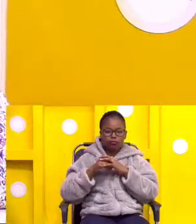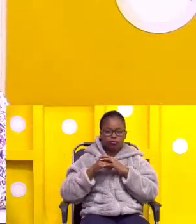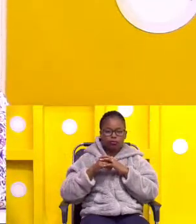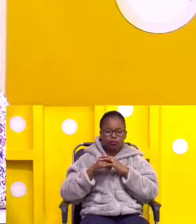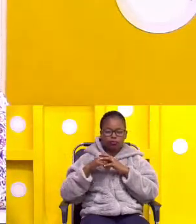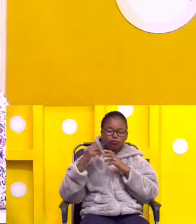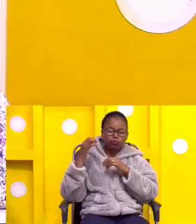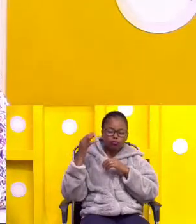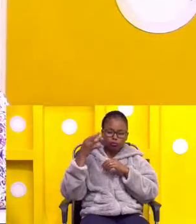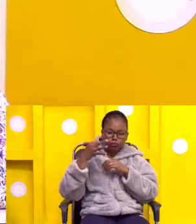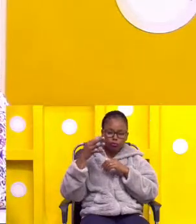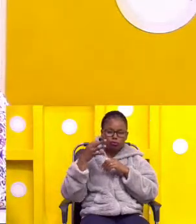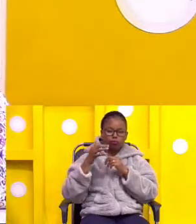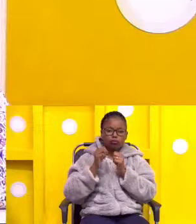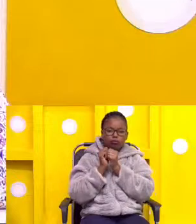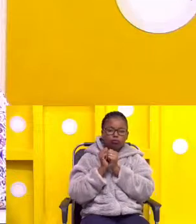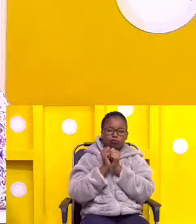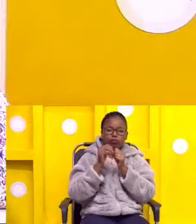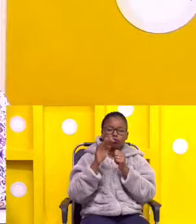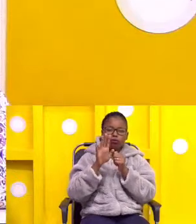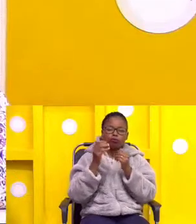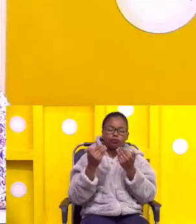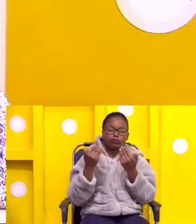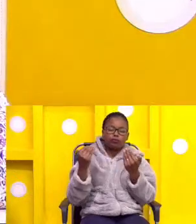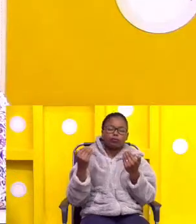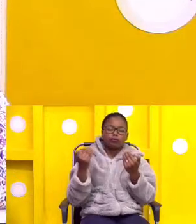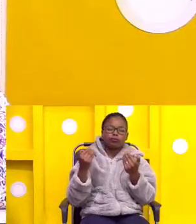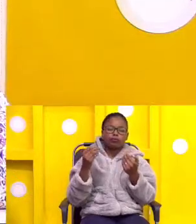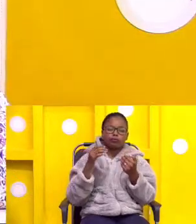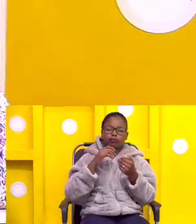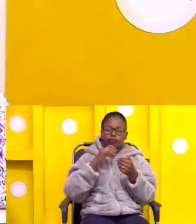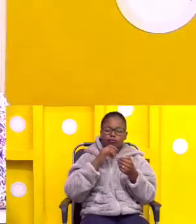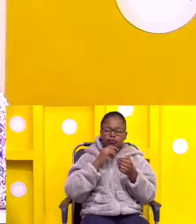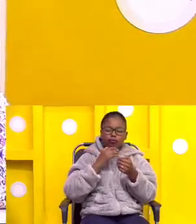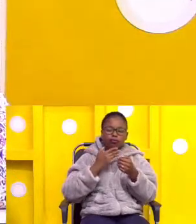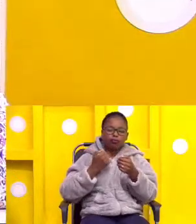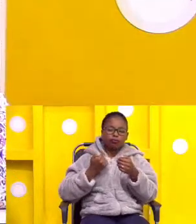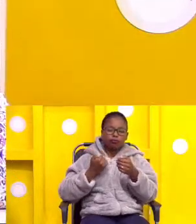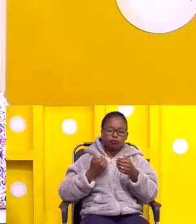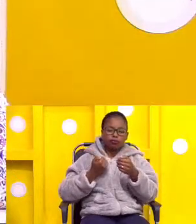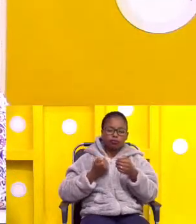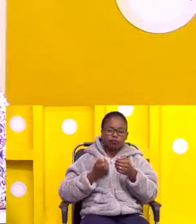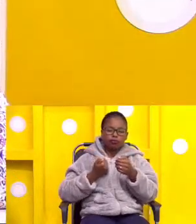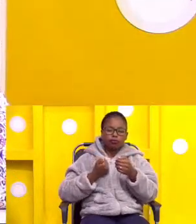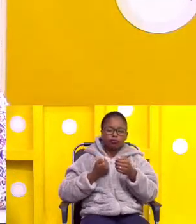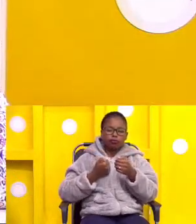Tungata hamwe na siana siaku, siana kena siairitu.